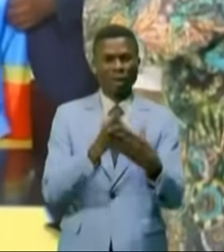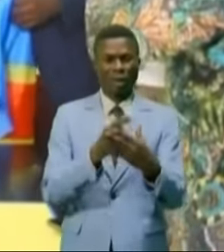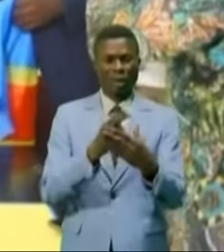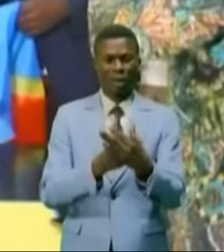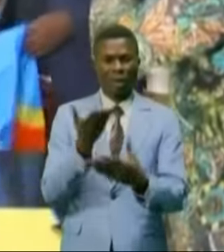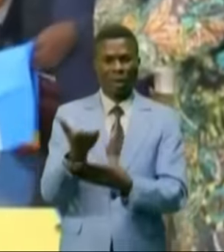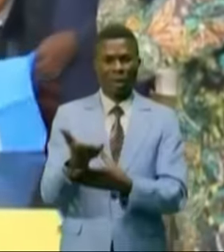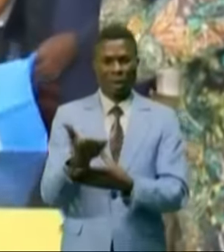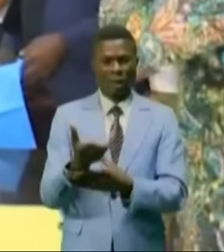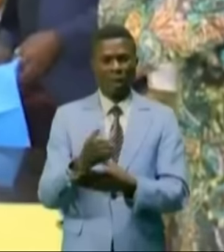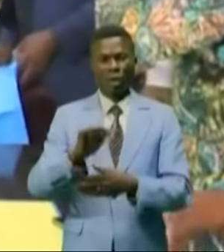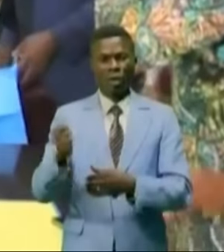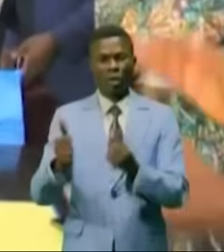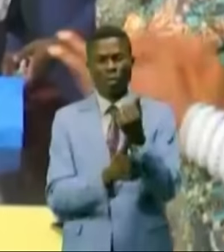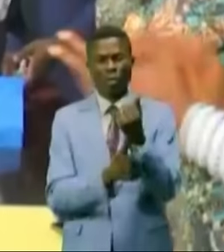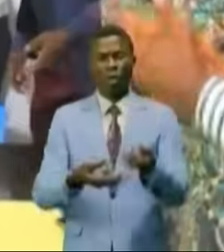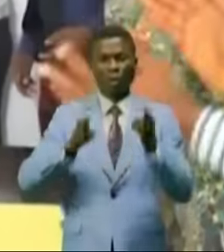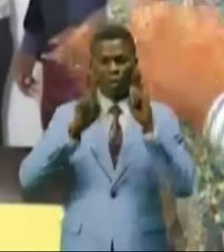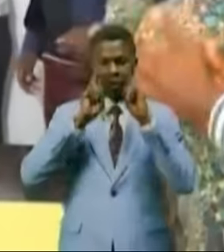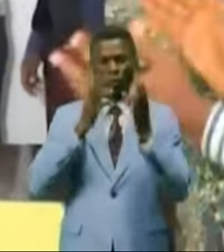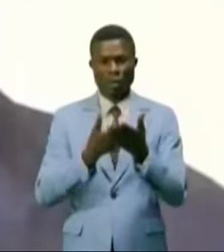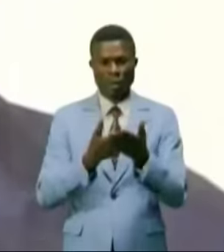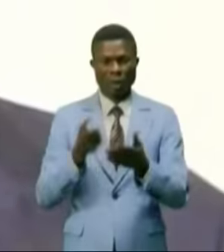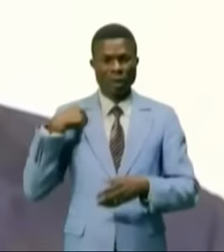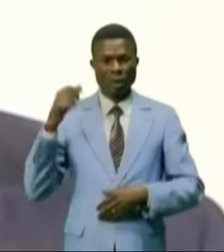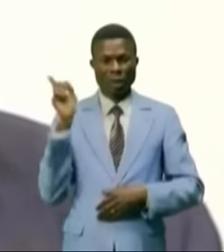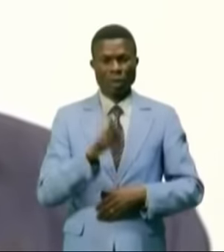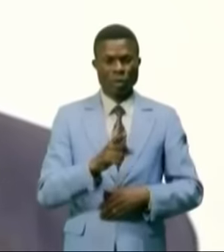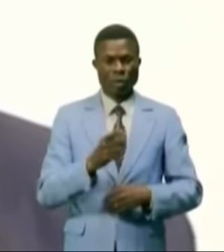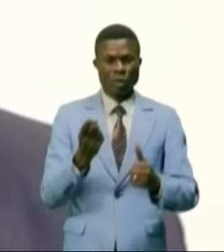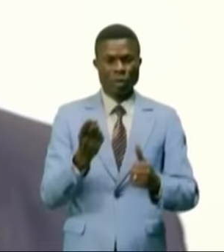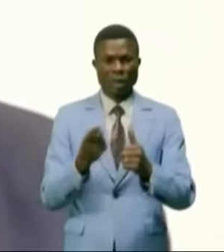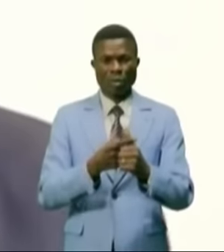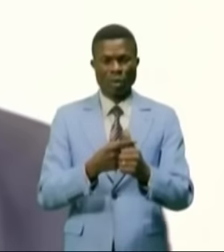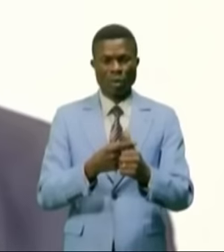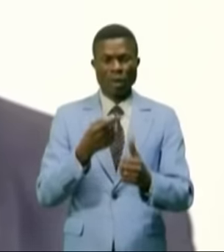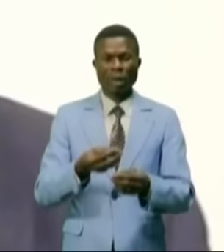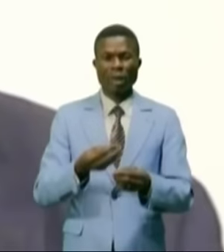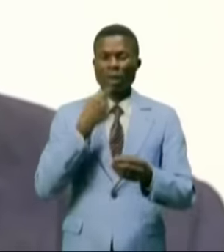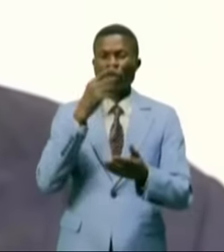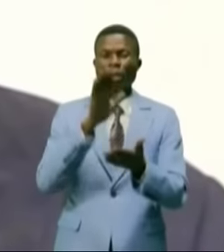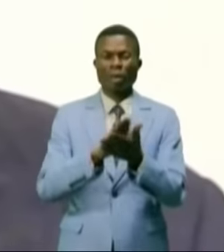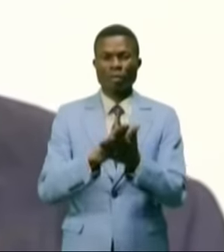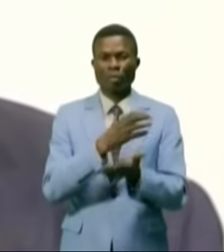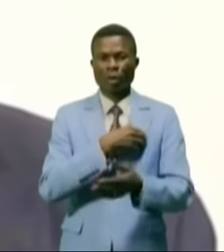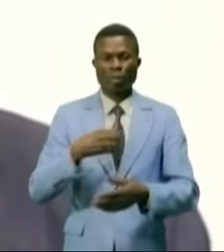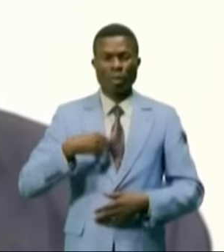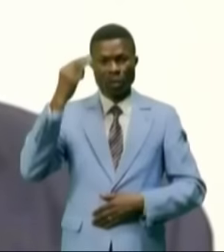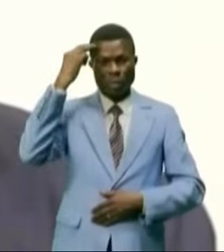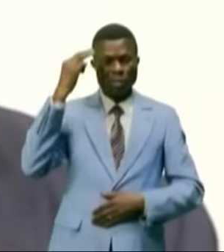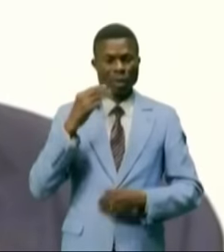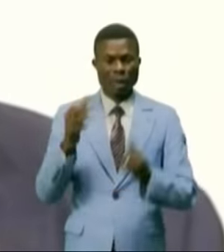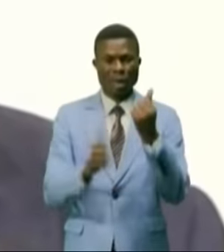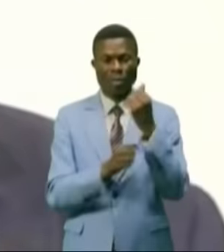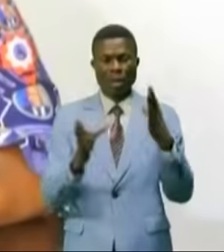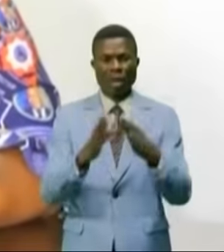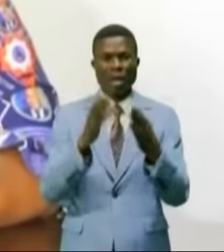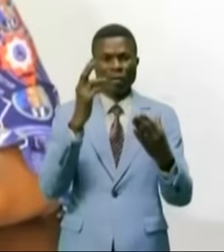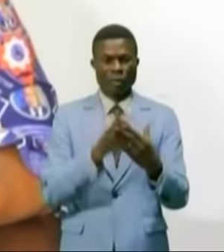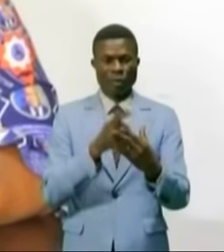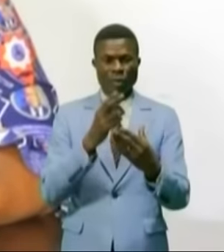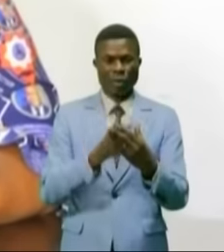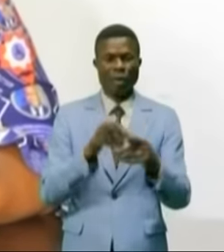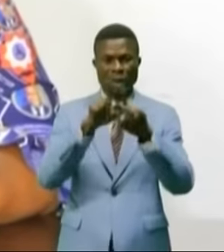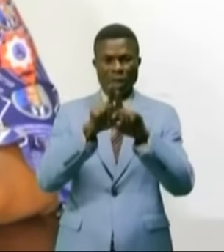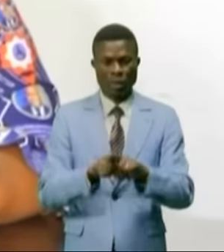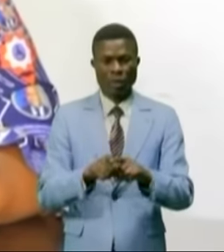handicap et autres personnes vulnérables. Nous sommes venus, n'est-ce pas, d'abord pour remercier Madame la ministre des personnes vivant avec handicap, mais